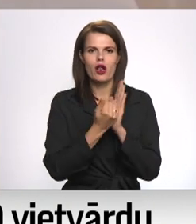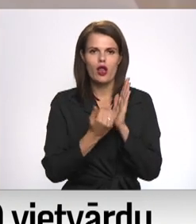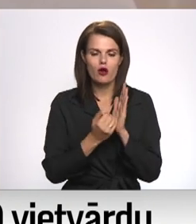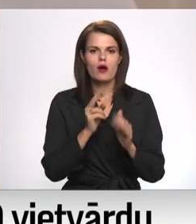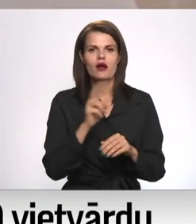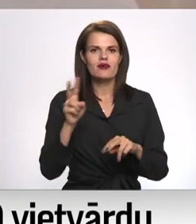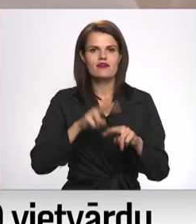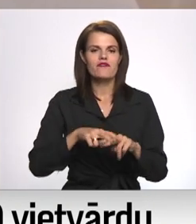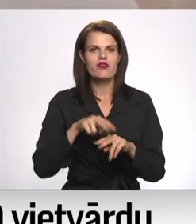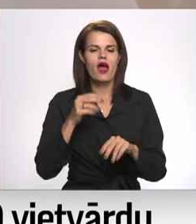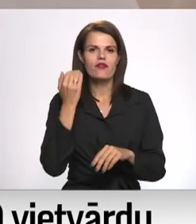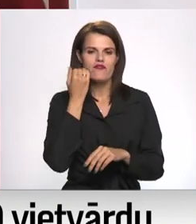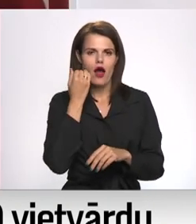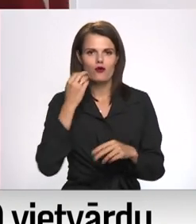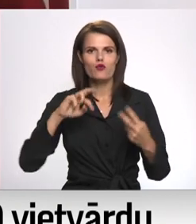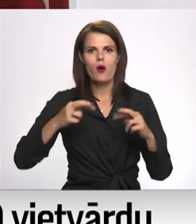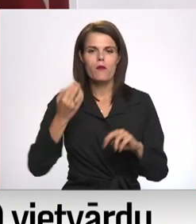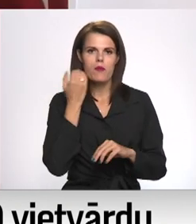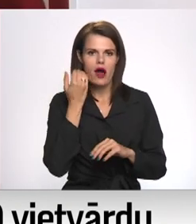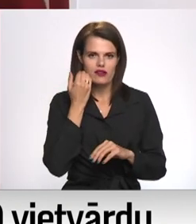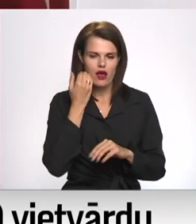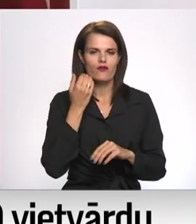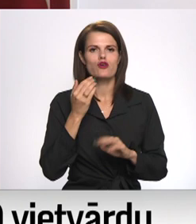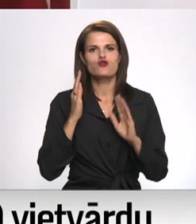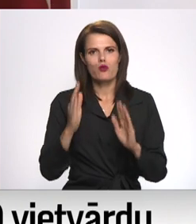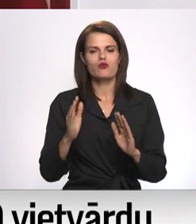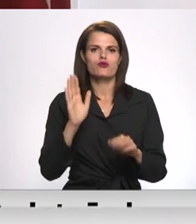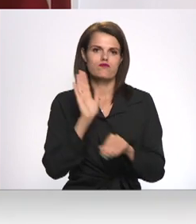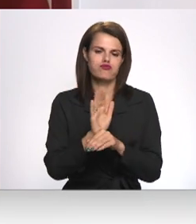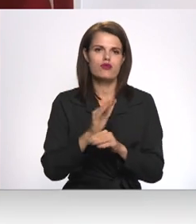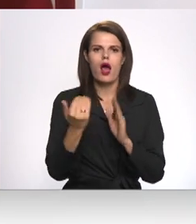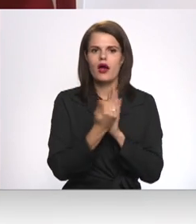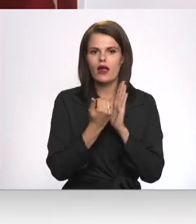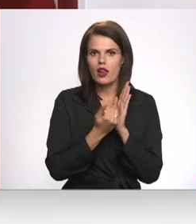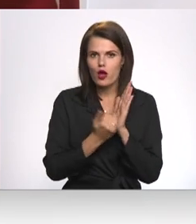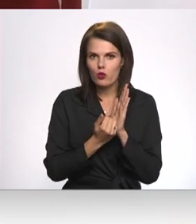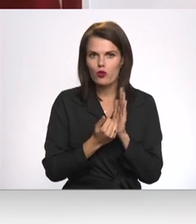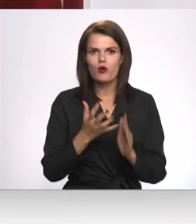vietvārdu pārdēvēšanu noteiks ar likumu. Mēs esam pārliecinājušies, ka šajā gadījumā, lai